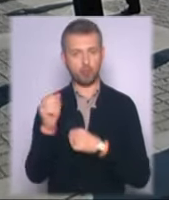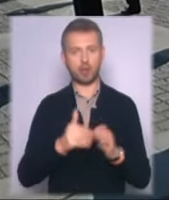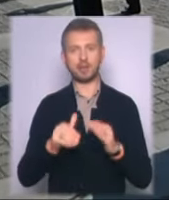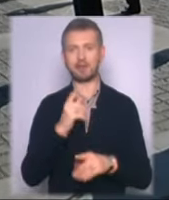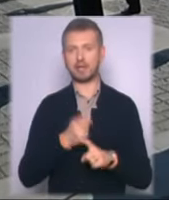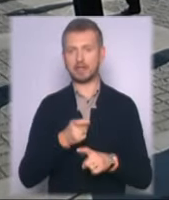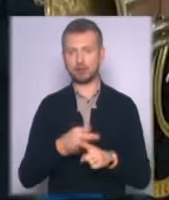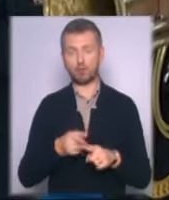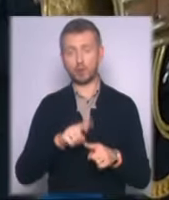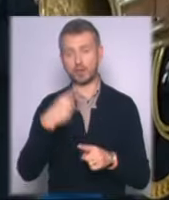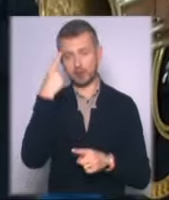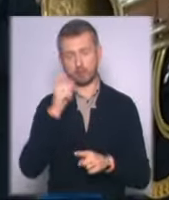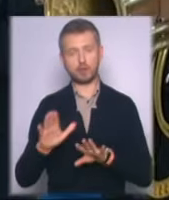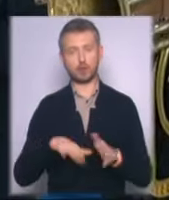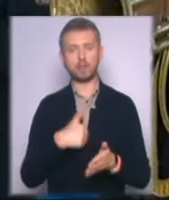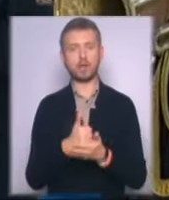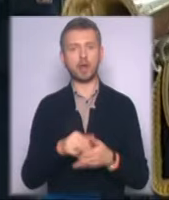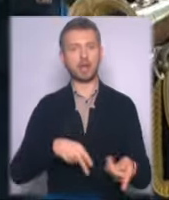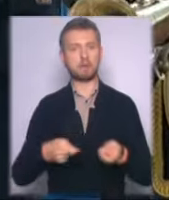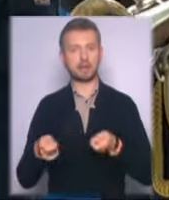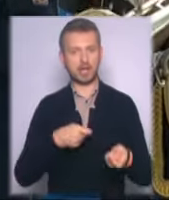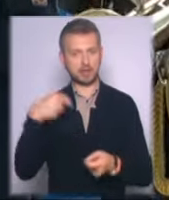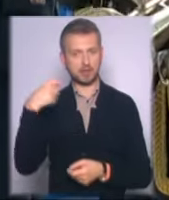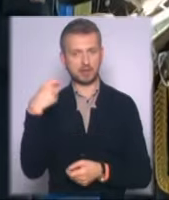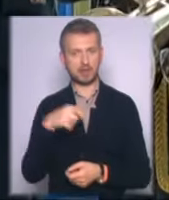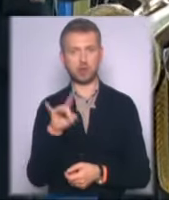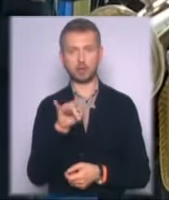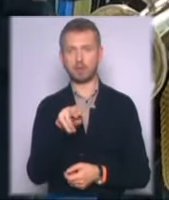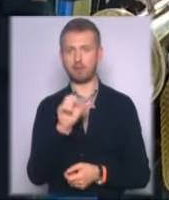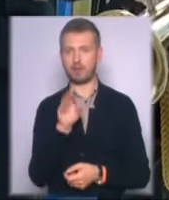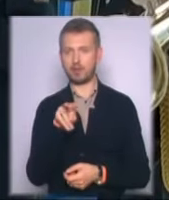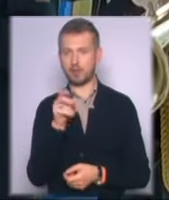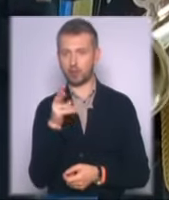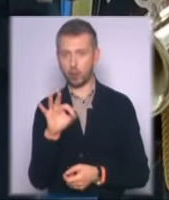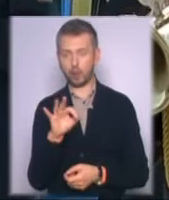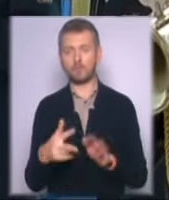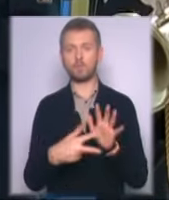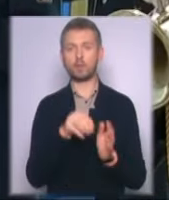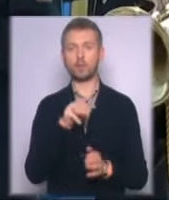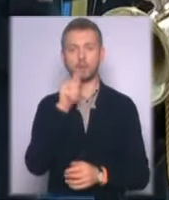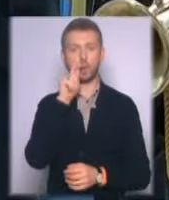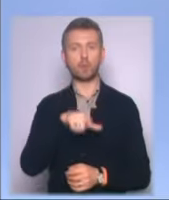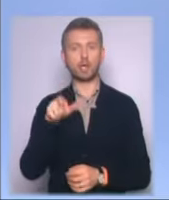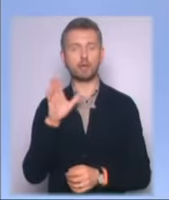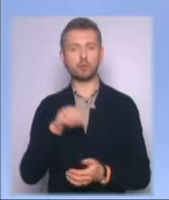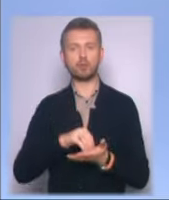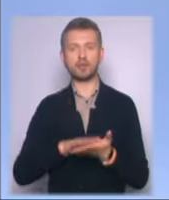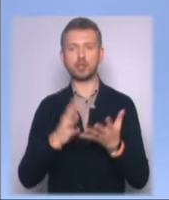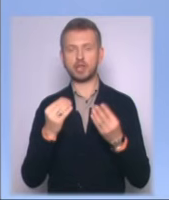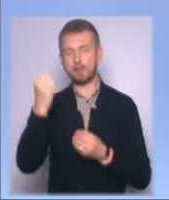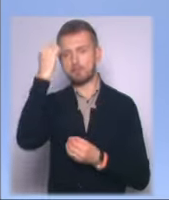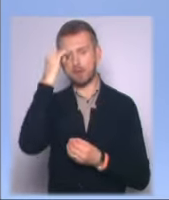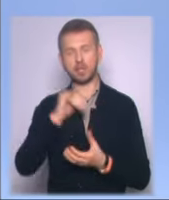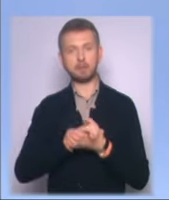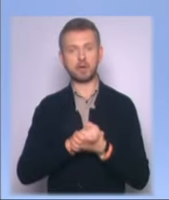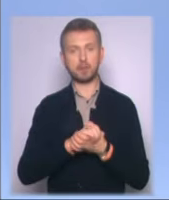нацизмом. Про це заявив заступник глави адміністрації президента Ростислав Павленко. 8 травня українці відзначатимуть День пам'яті і примирення,